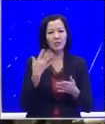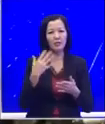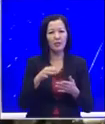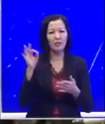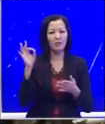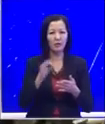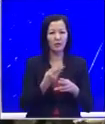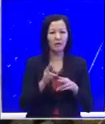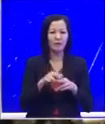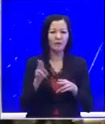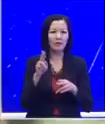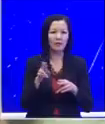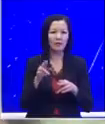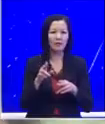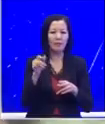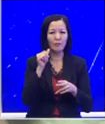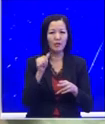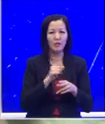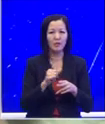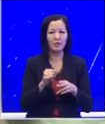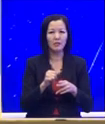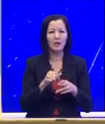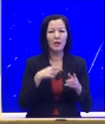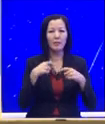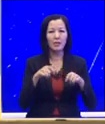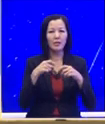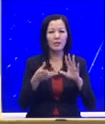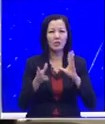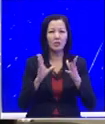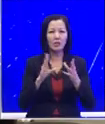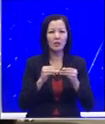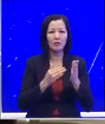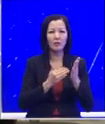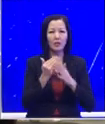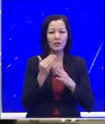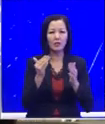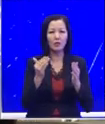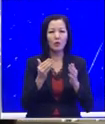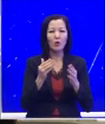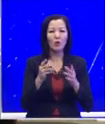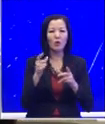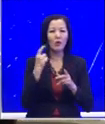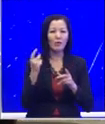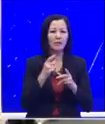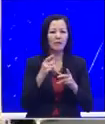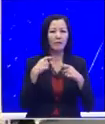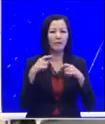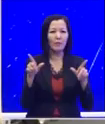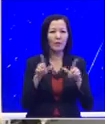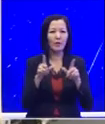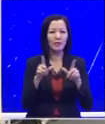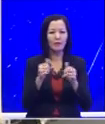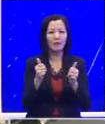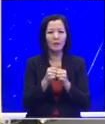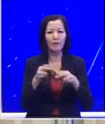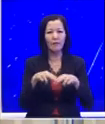30-50%. И это в декабре месяце, когда выручка от продажи товаров обычно достигает максимума. У владельцев магазинов, расположенных рядом с